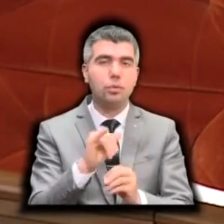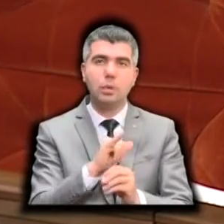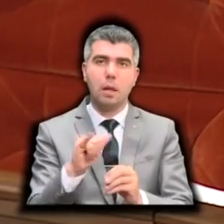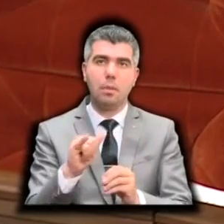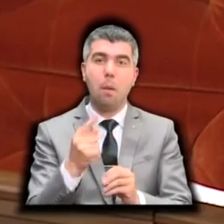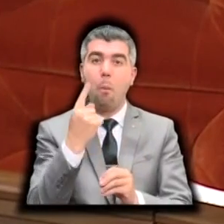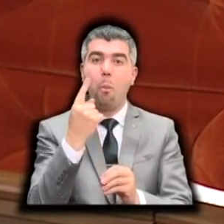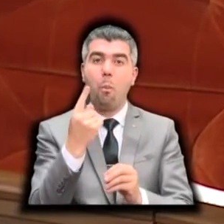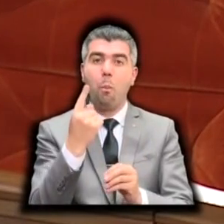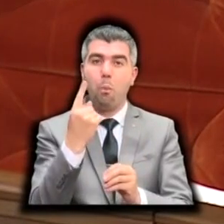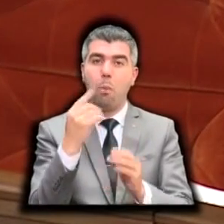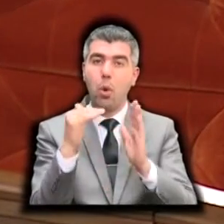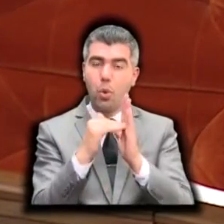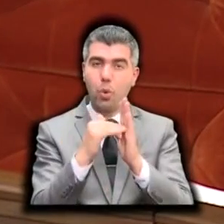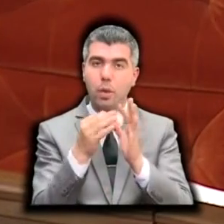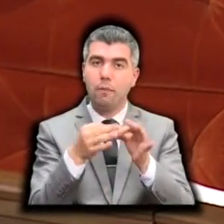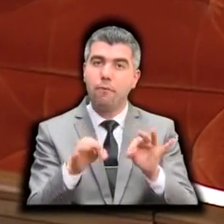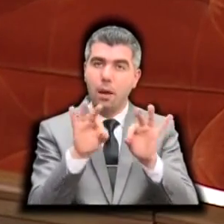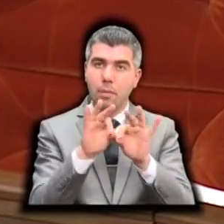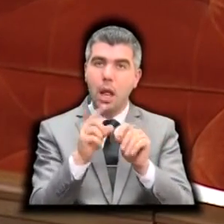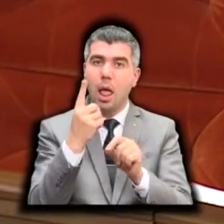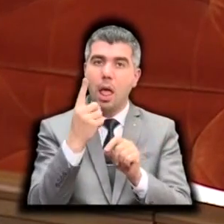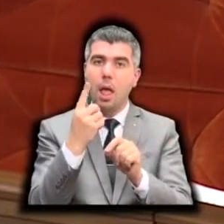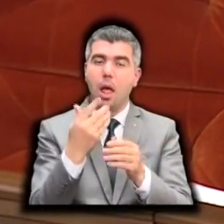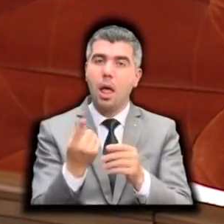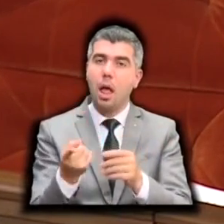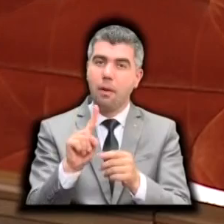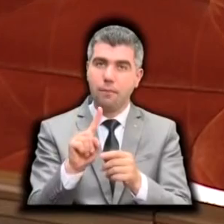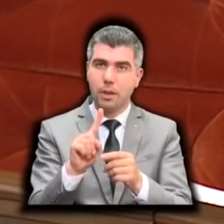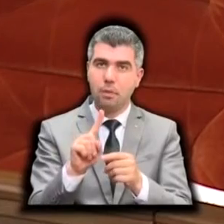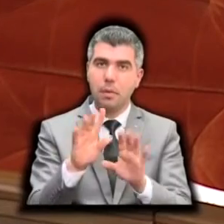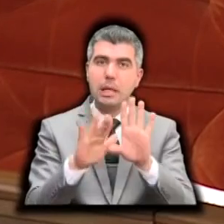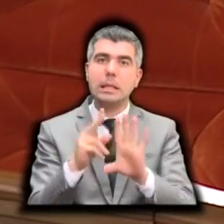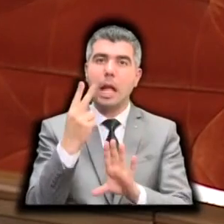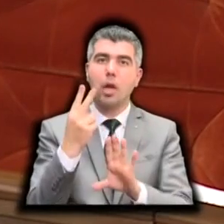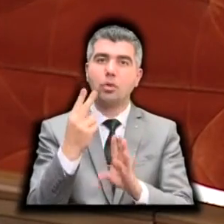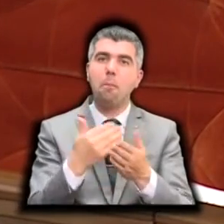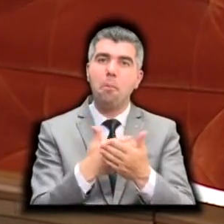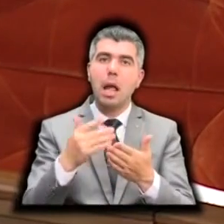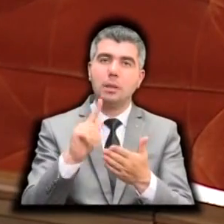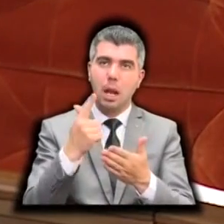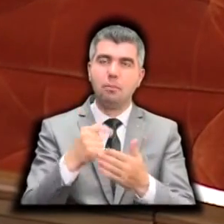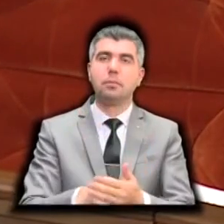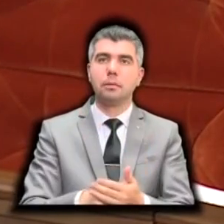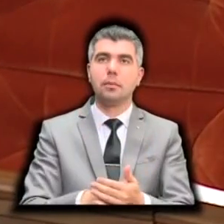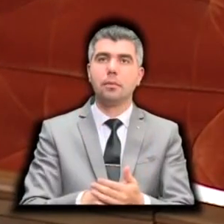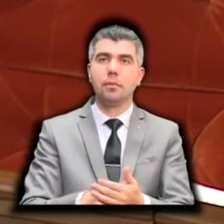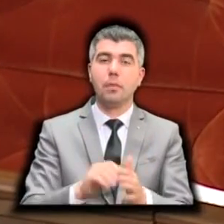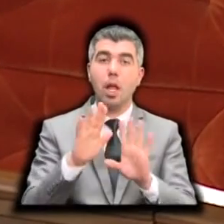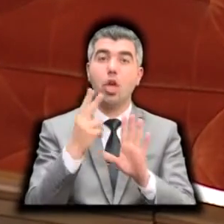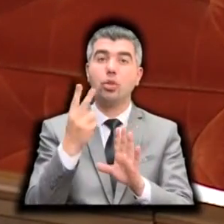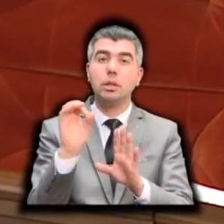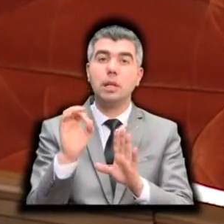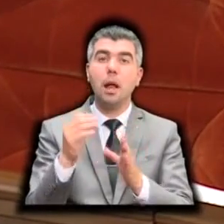مليون عائلة 1000 درهم المعدل هي 12 مليار ديال الدرهم، عندنا اكثر من 20 مليار.